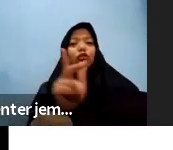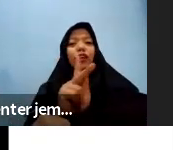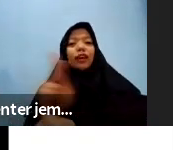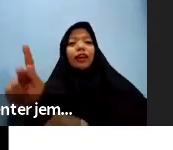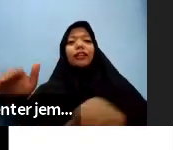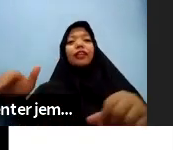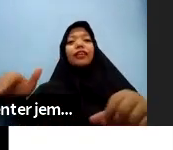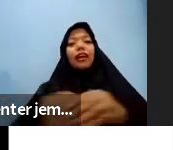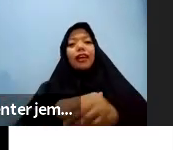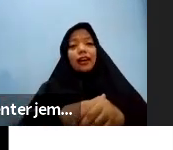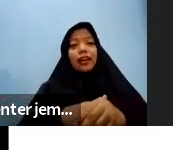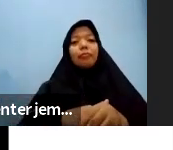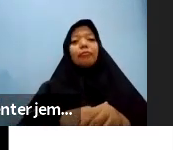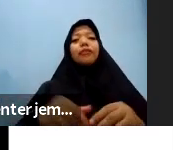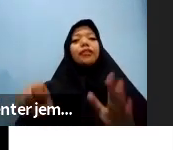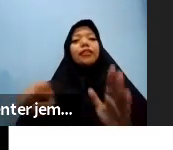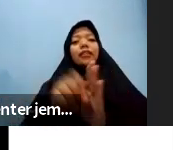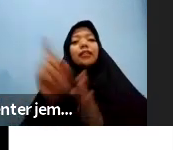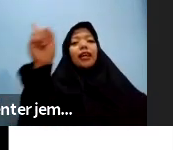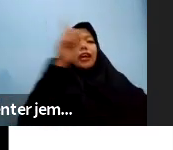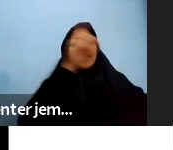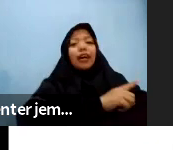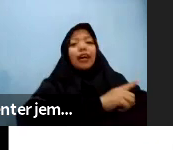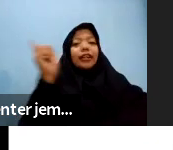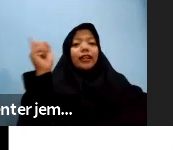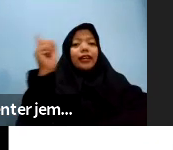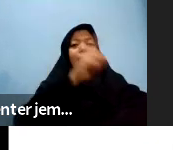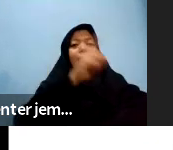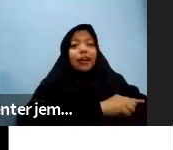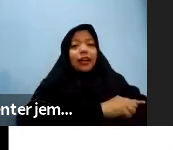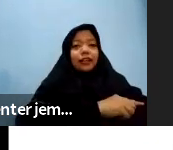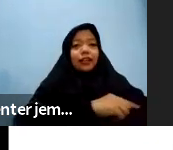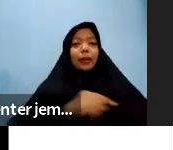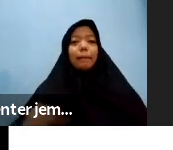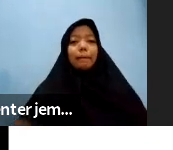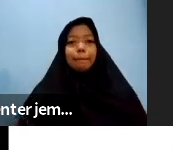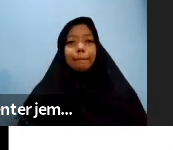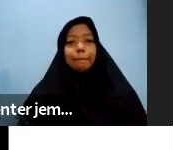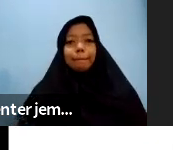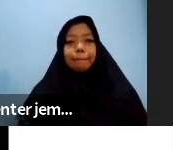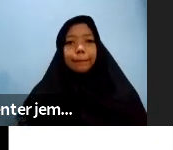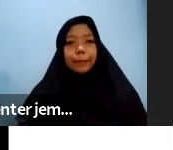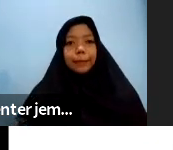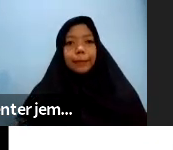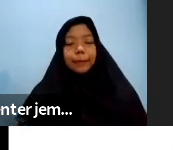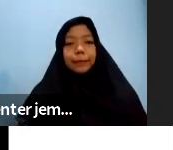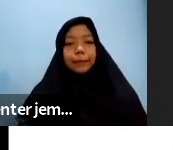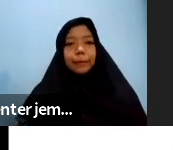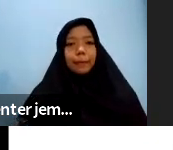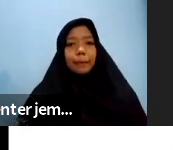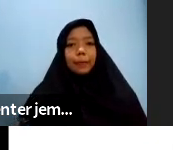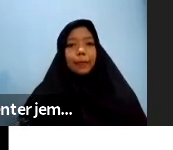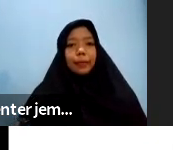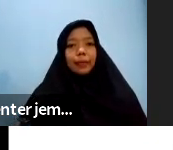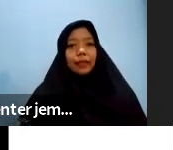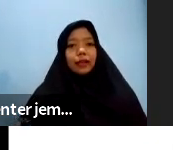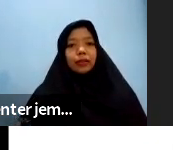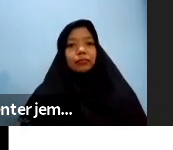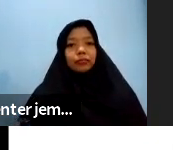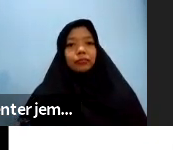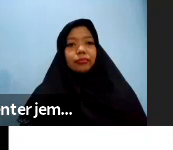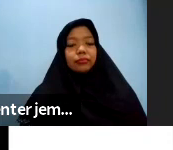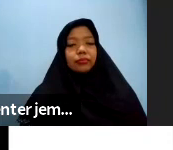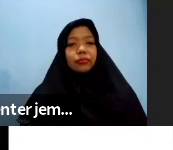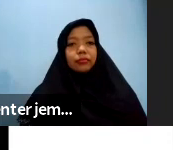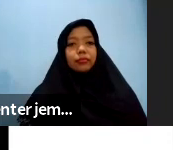bisa didengarkan lalu ajaib English audit tenure ini menyajikan beragam kosa kata dan